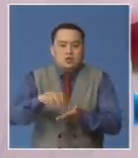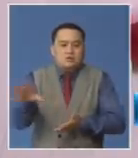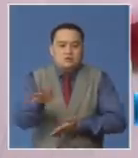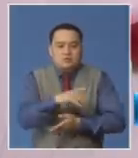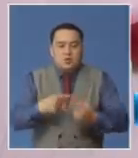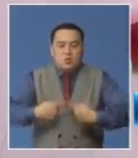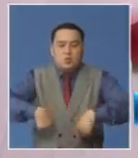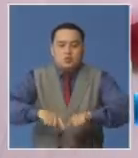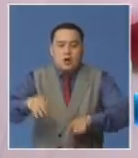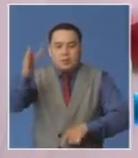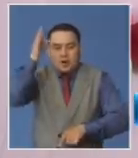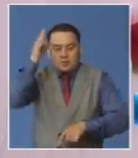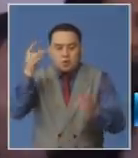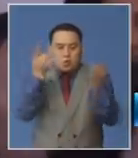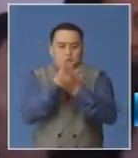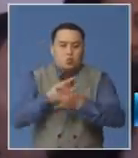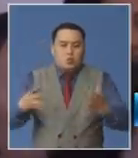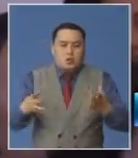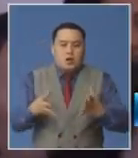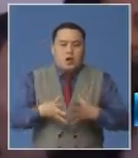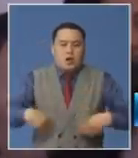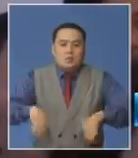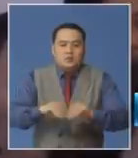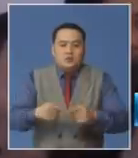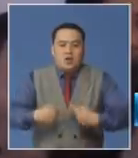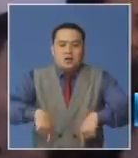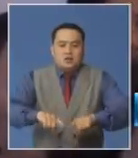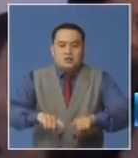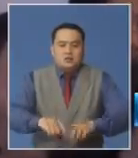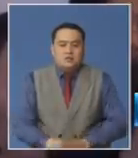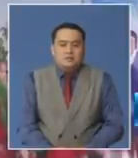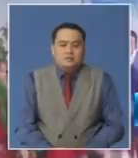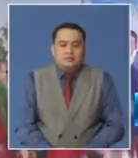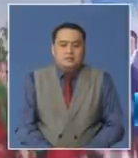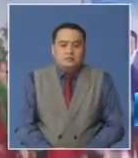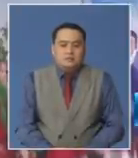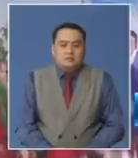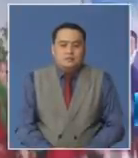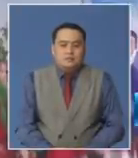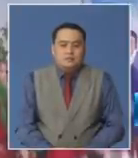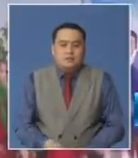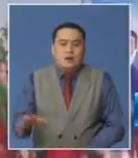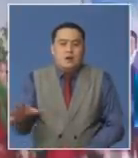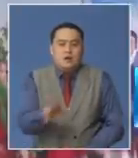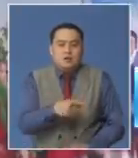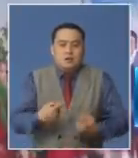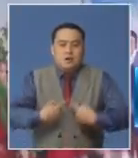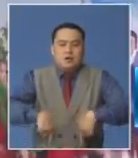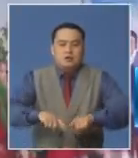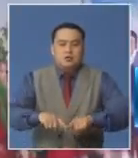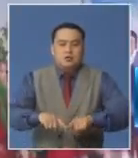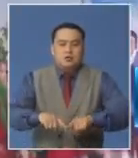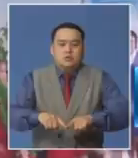учреждения образования и культуры общественные организации в целом было организовано 123 мире 5